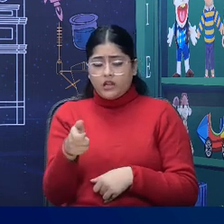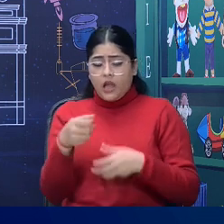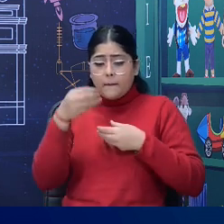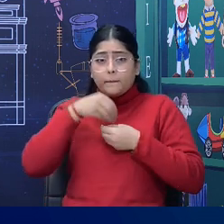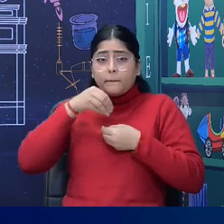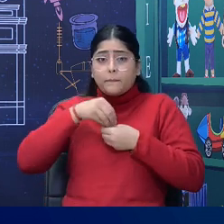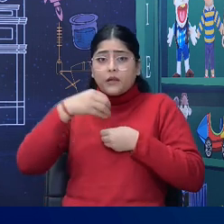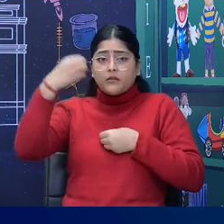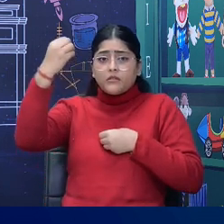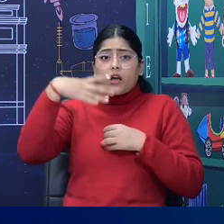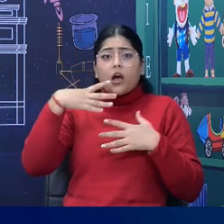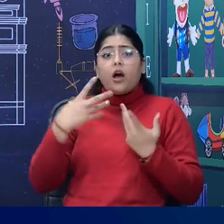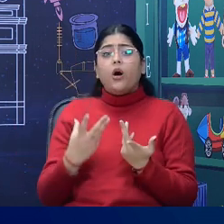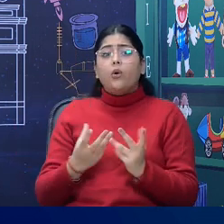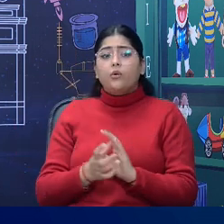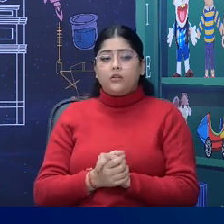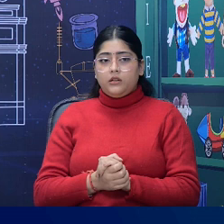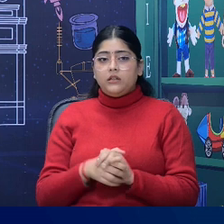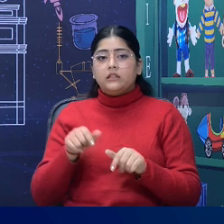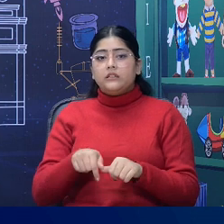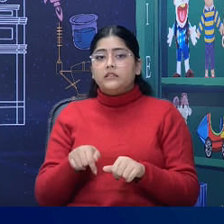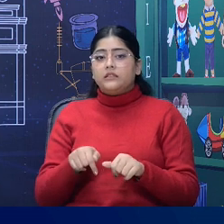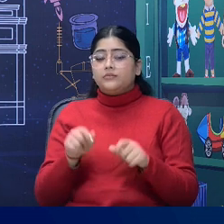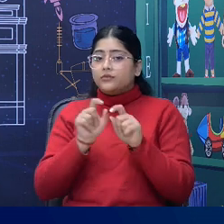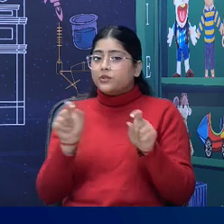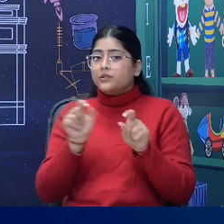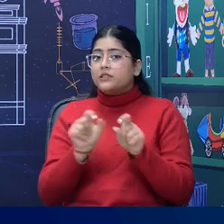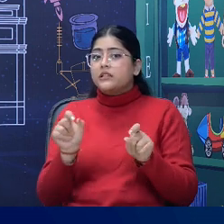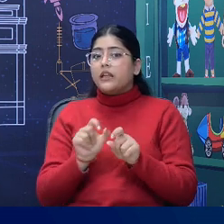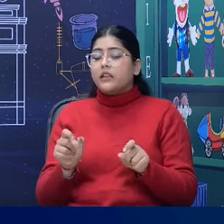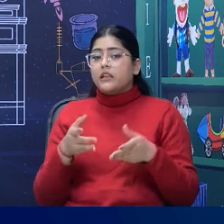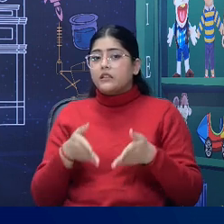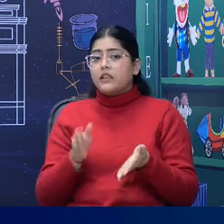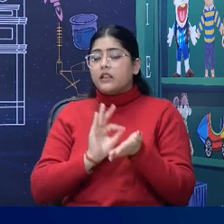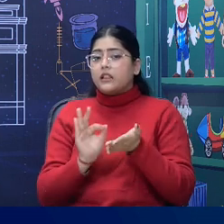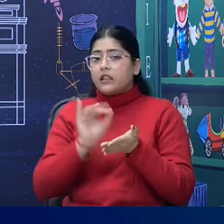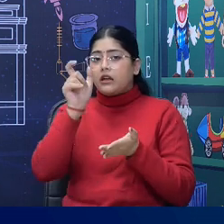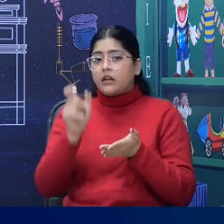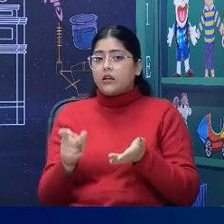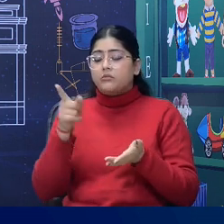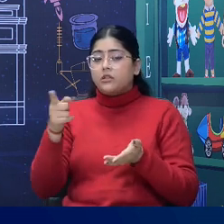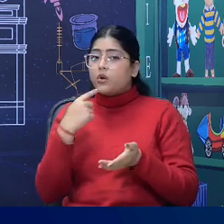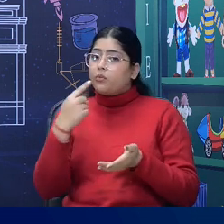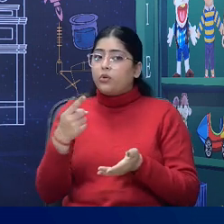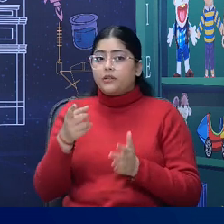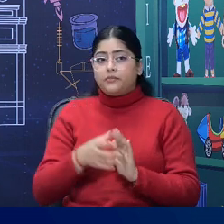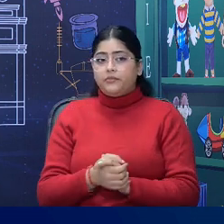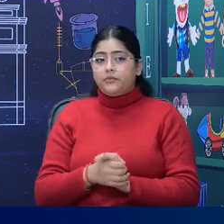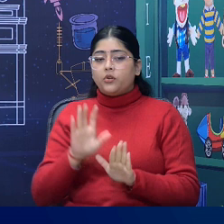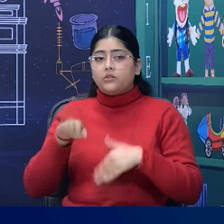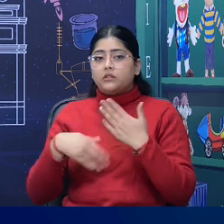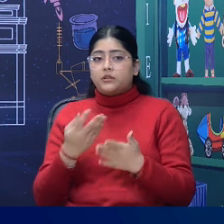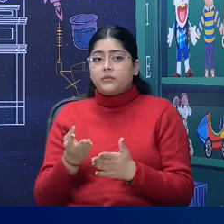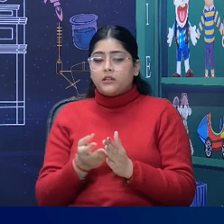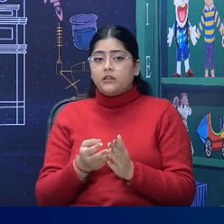यह व्यंग की जो धारदार लाइने हैं यह लेखक ने उसको कही उस व्यक्ति को और फिर उस व्यक्ति